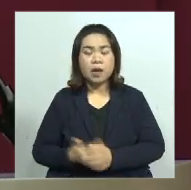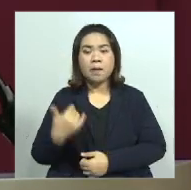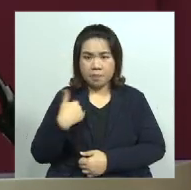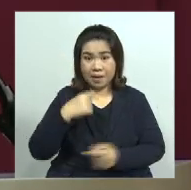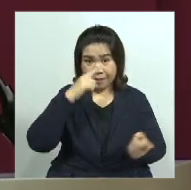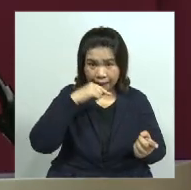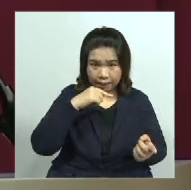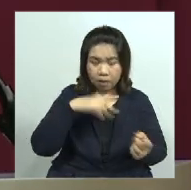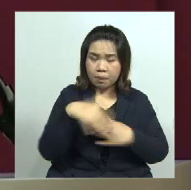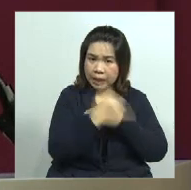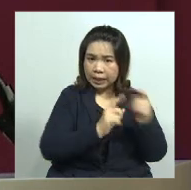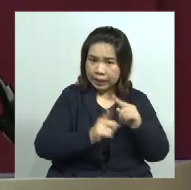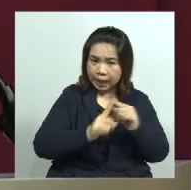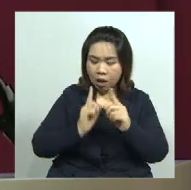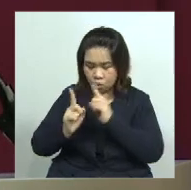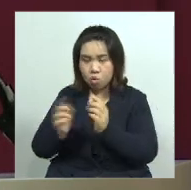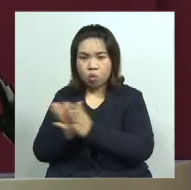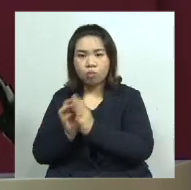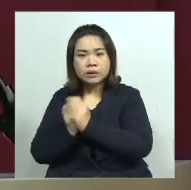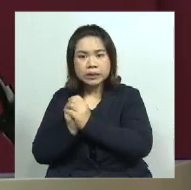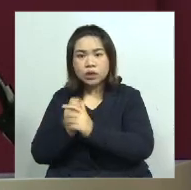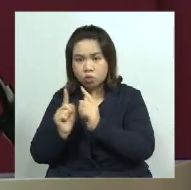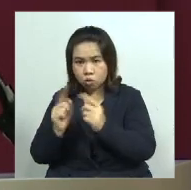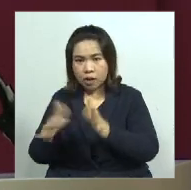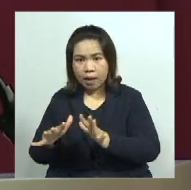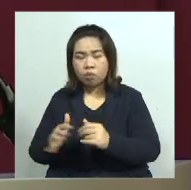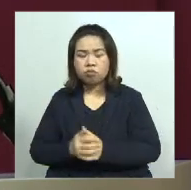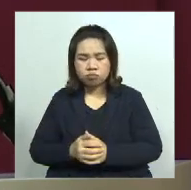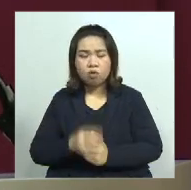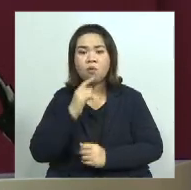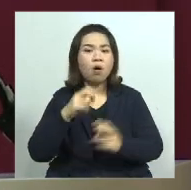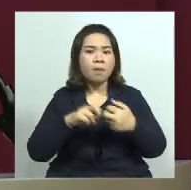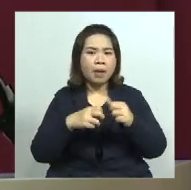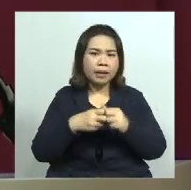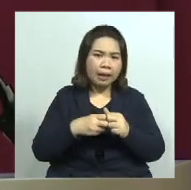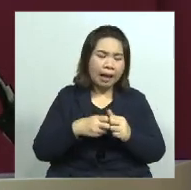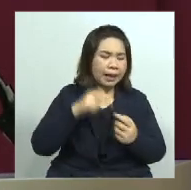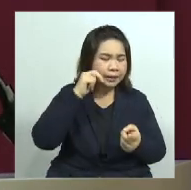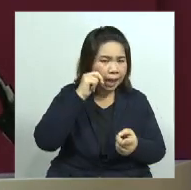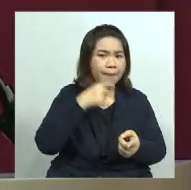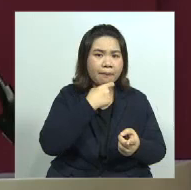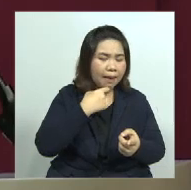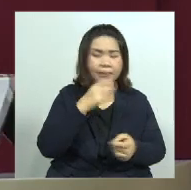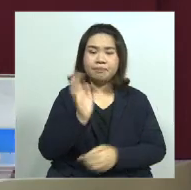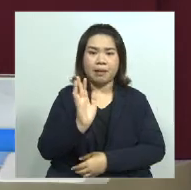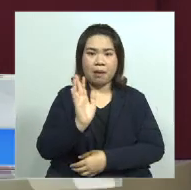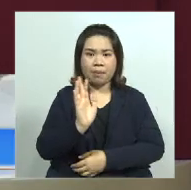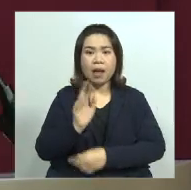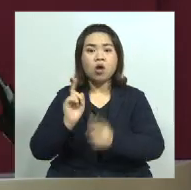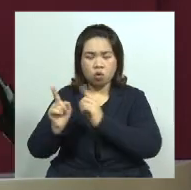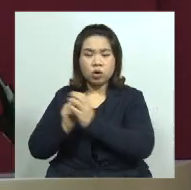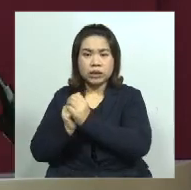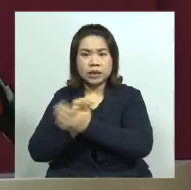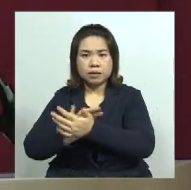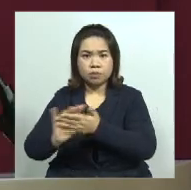จีนเพื่อจะทำให้ในที่สุดแล้วจะไม่เกิดความขัดแคลนจะไม่เกิดความเดือดร้อนแล้วก็เ